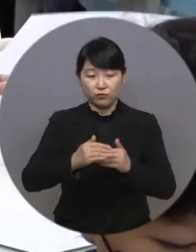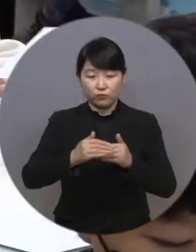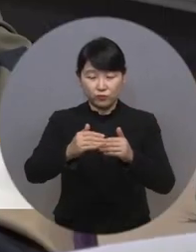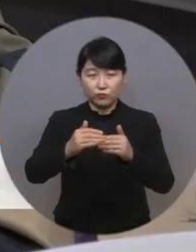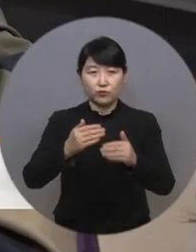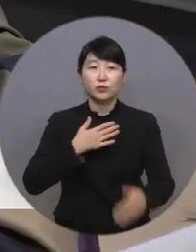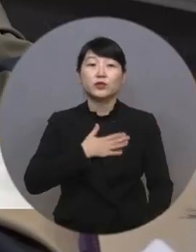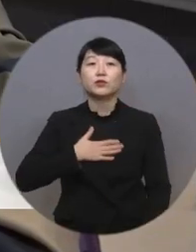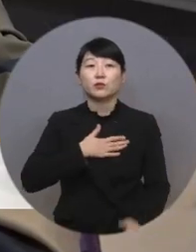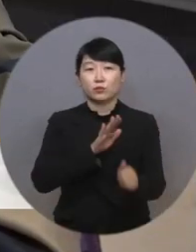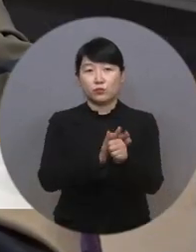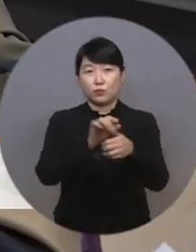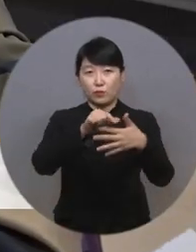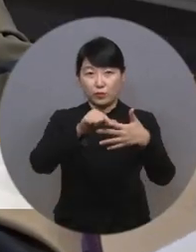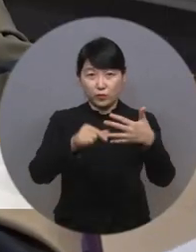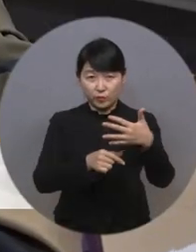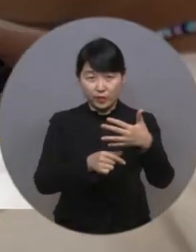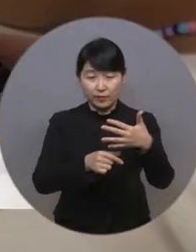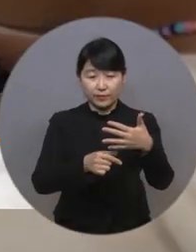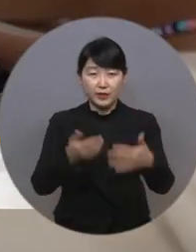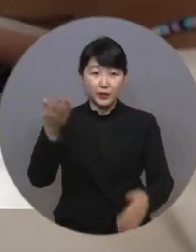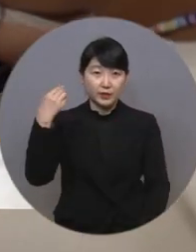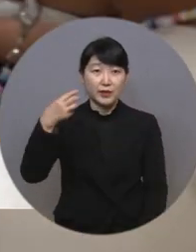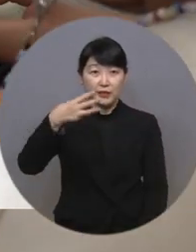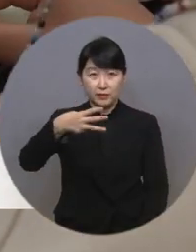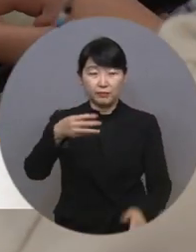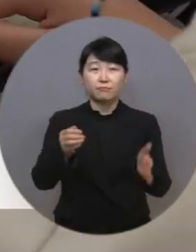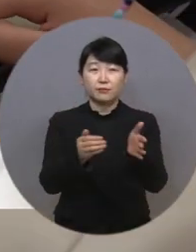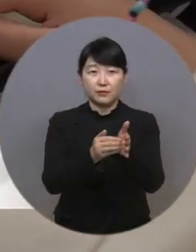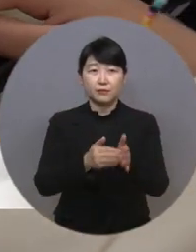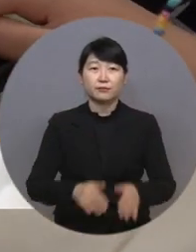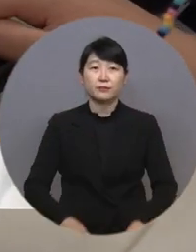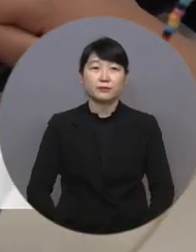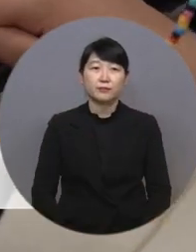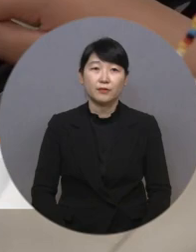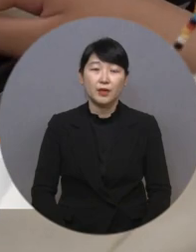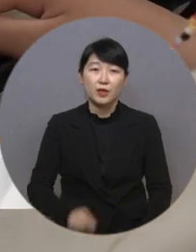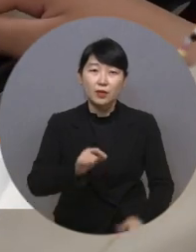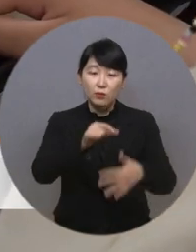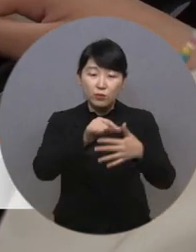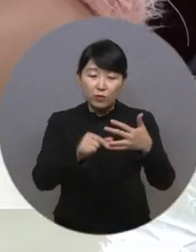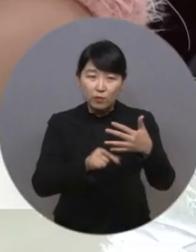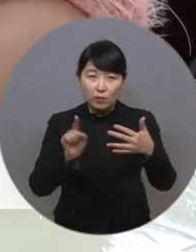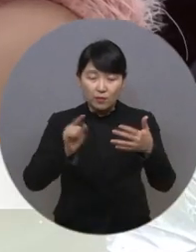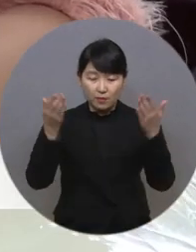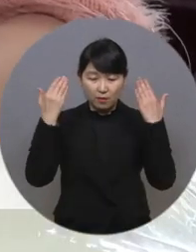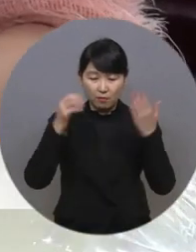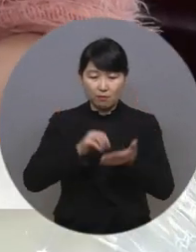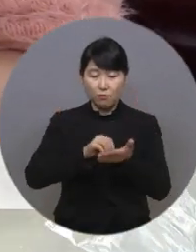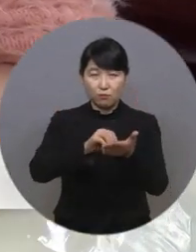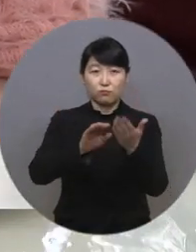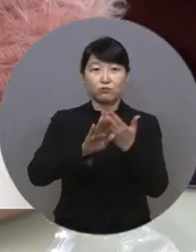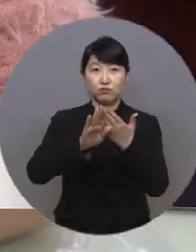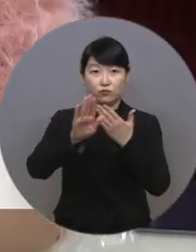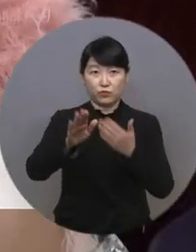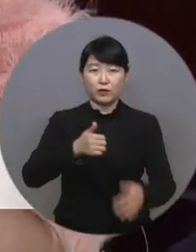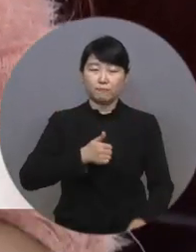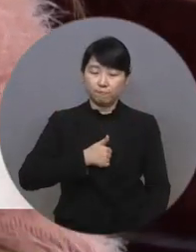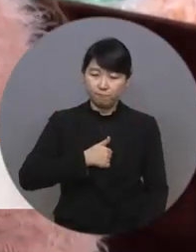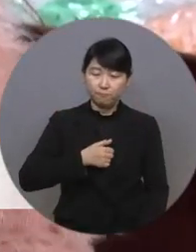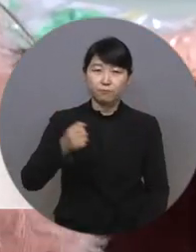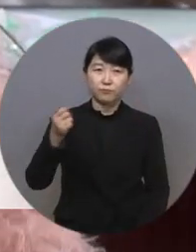지원 프로그램이 지난 3일 마무리됐습니다. 정서 지원 프로그램은 학령기 아동기의 자아